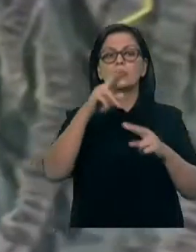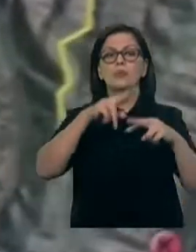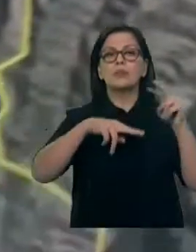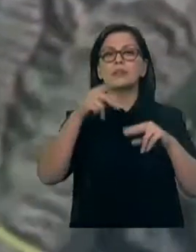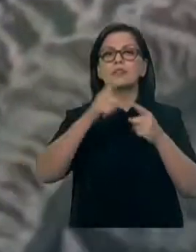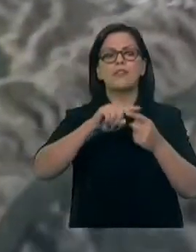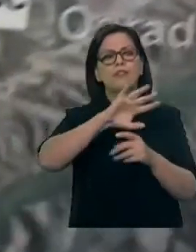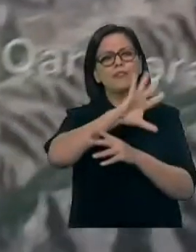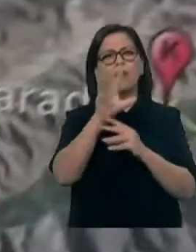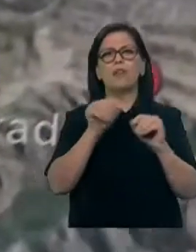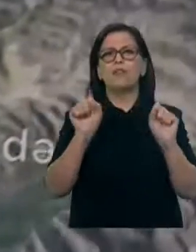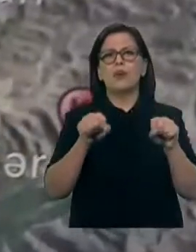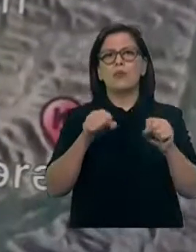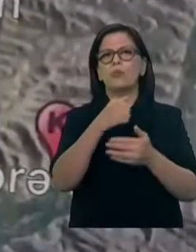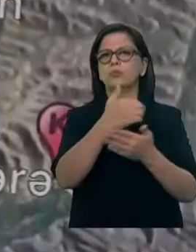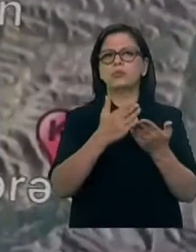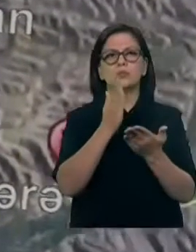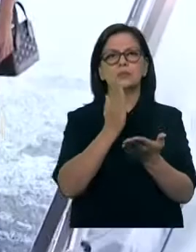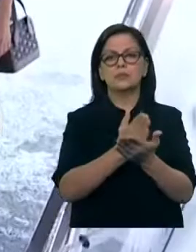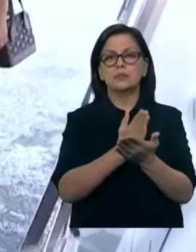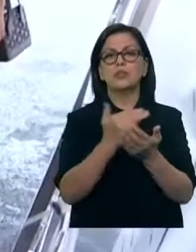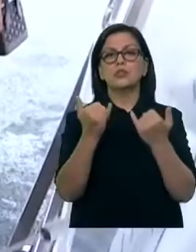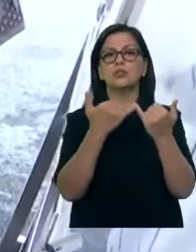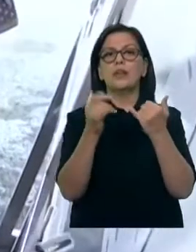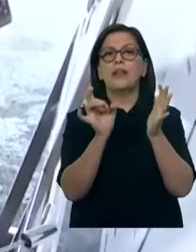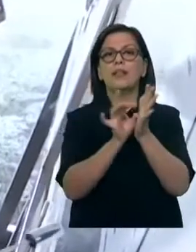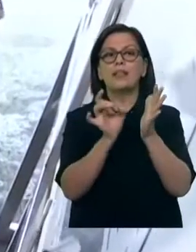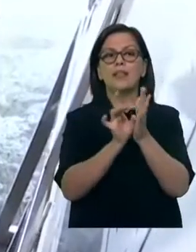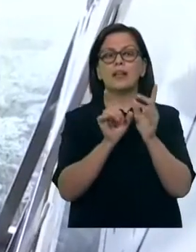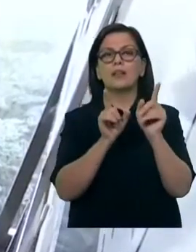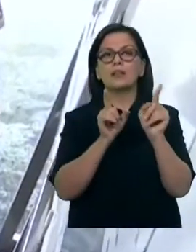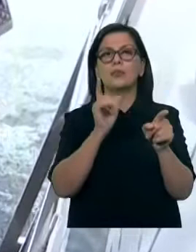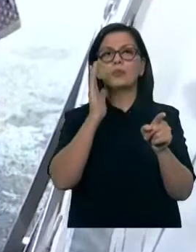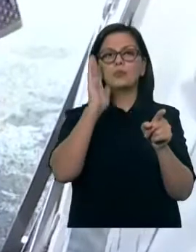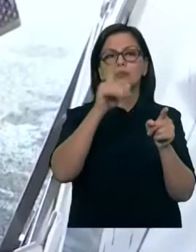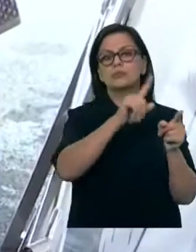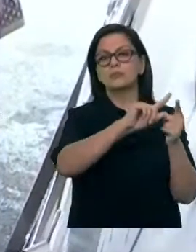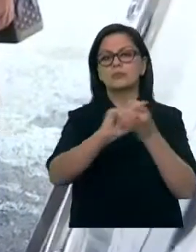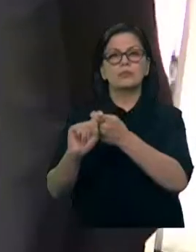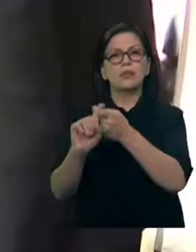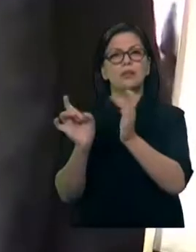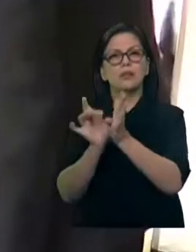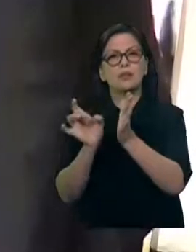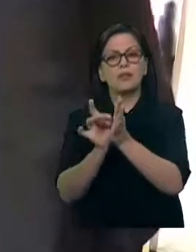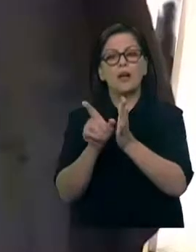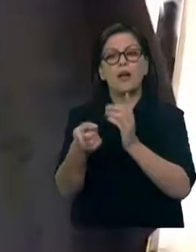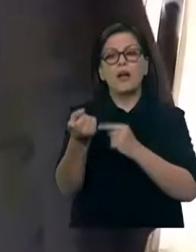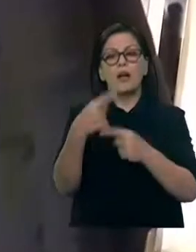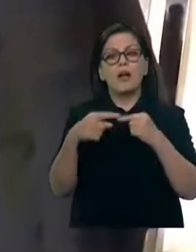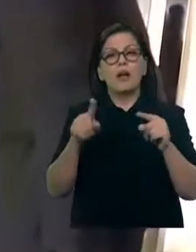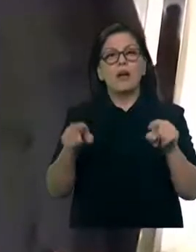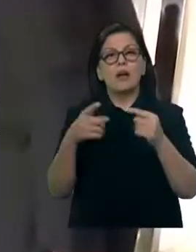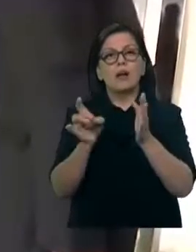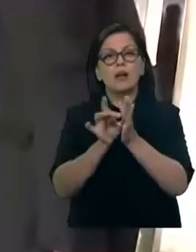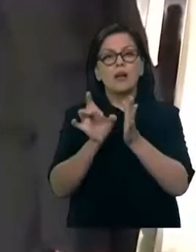bütün imkanlar mövcud olacaq. Belə ki, yaşıl enerji mənbələri şəbəkəyə inteqrasiya olunur. Bərpa olunan enerji mənbələrinin